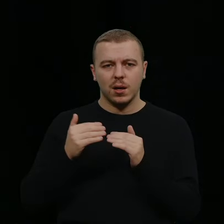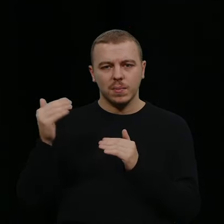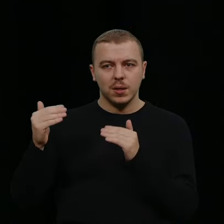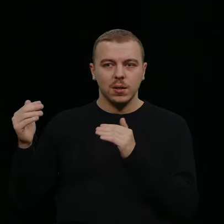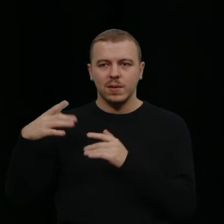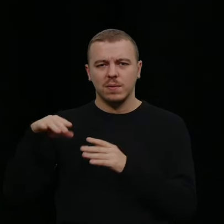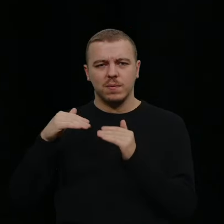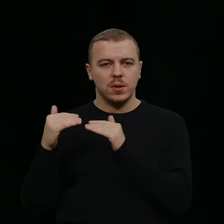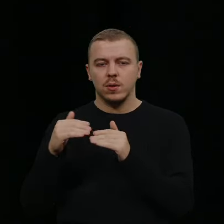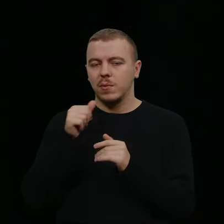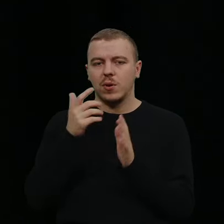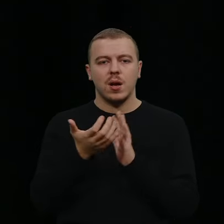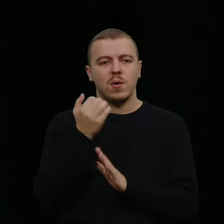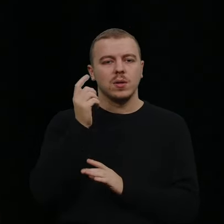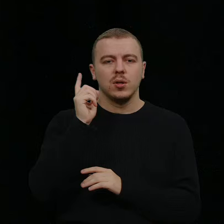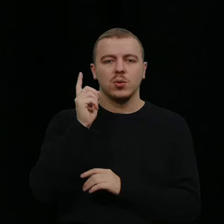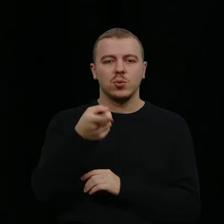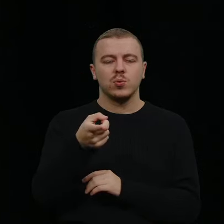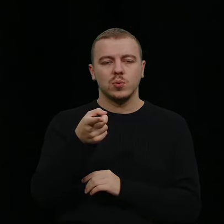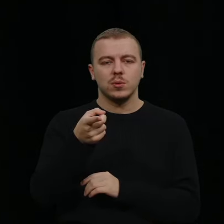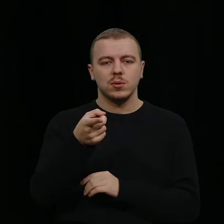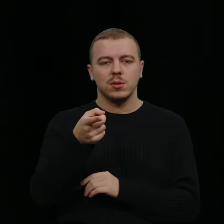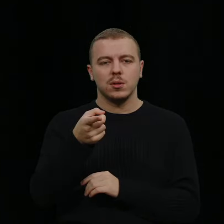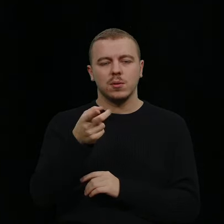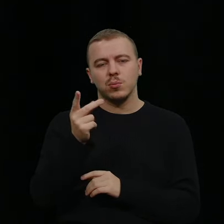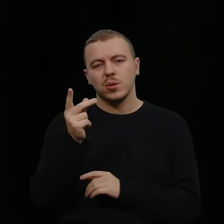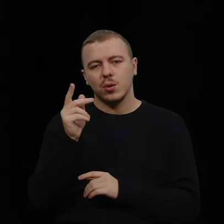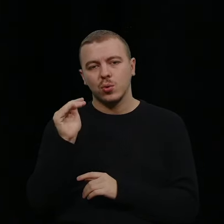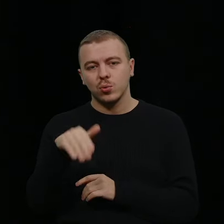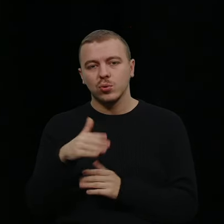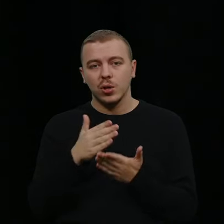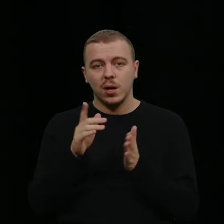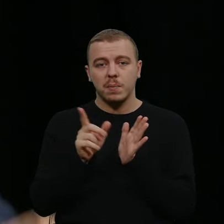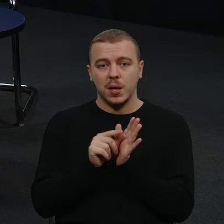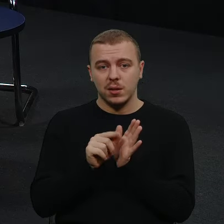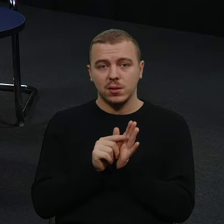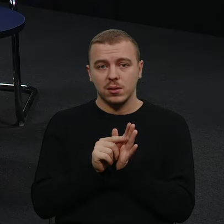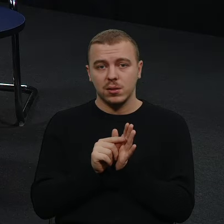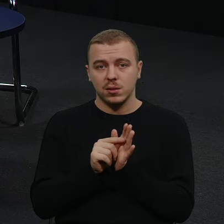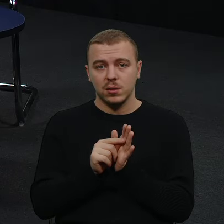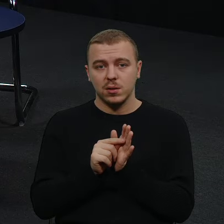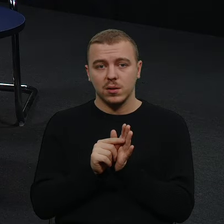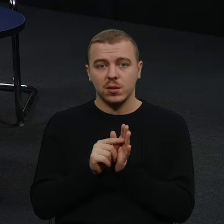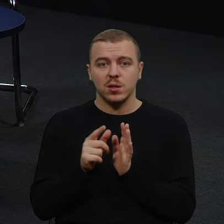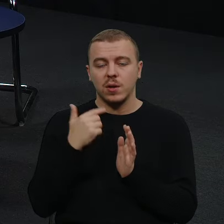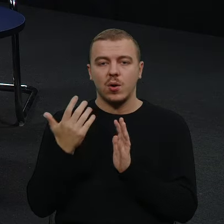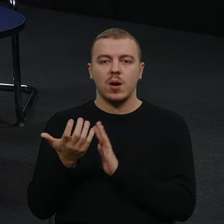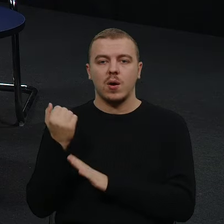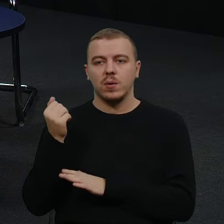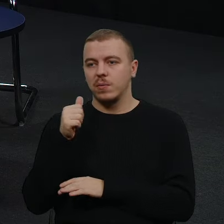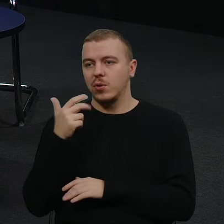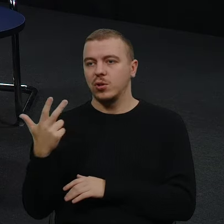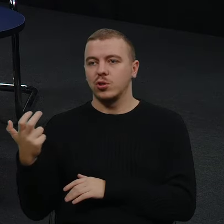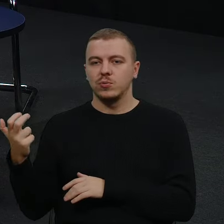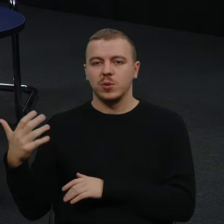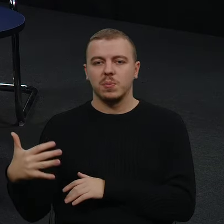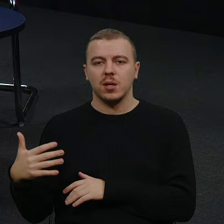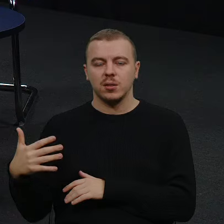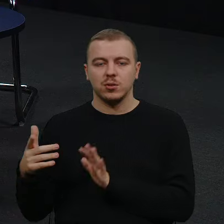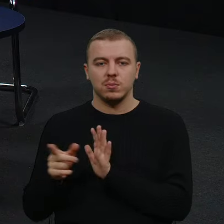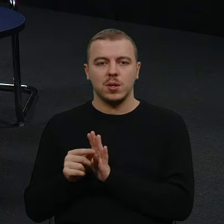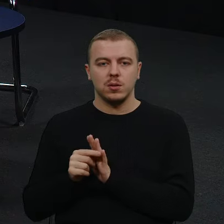nes dabar gaunantis ten 1000 ar net 1500 tokių pensijų, reiškia, ir gaunantis ten